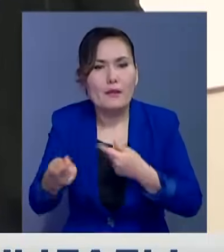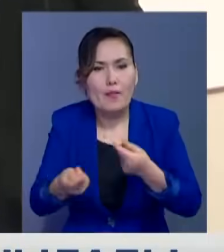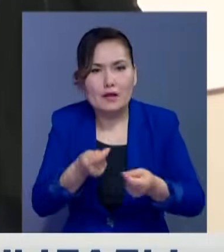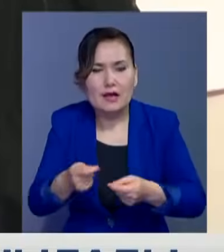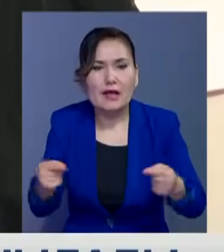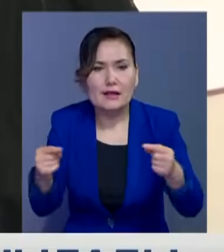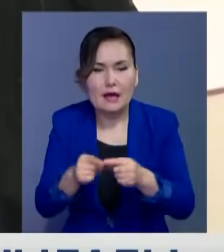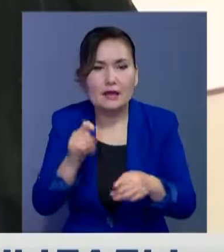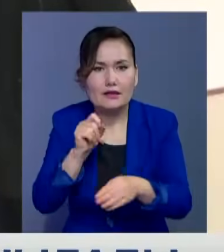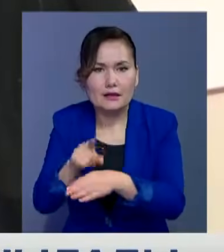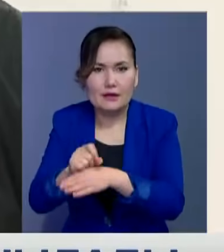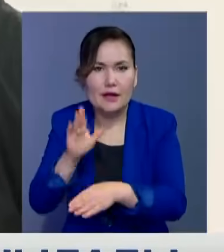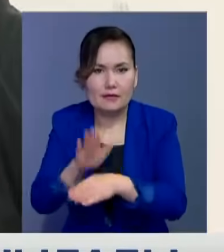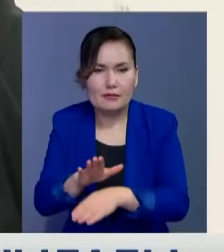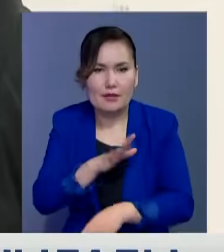берді.